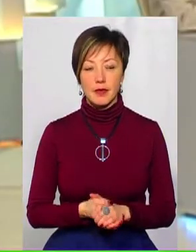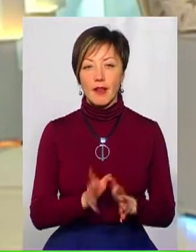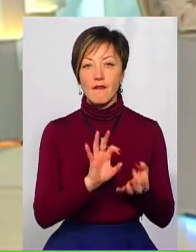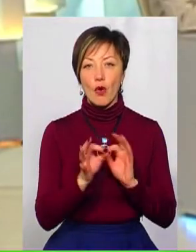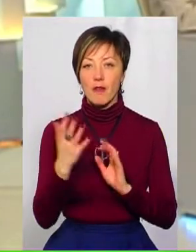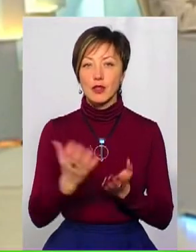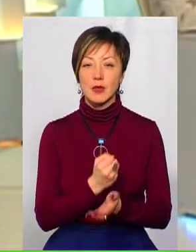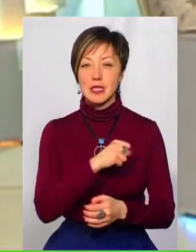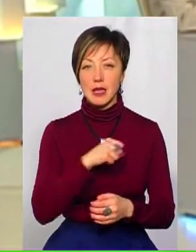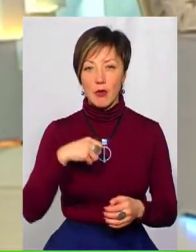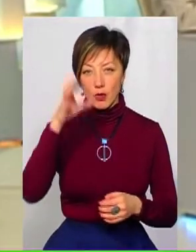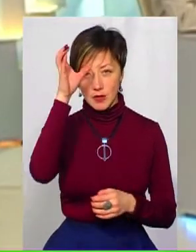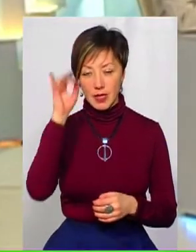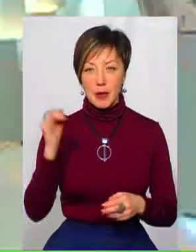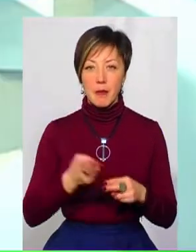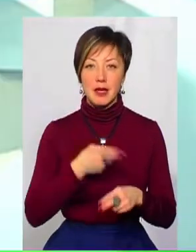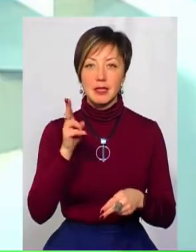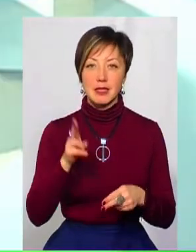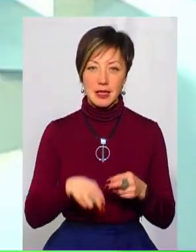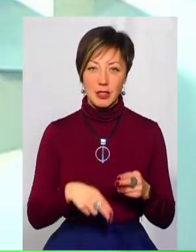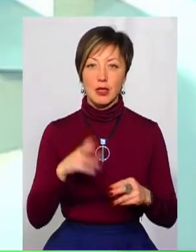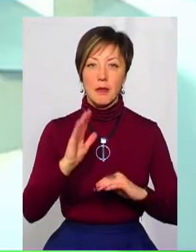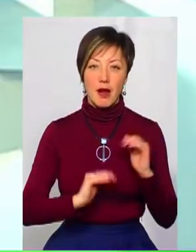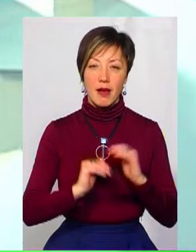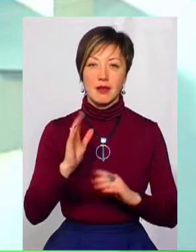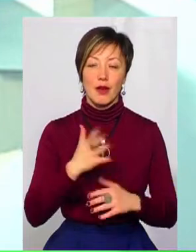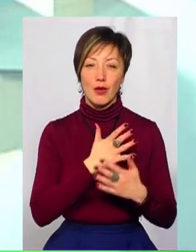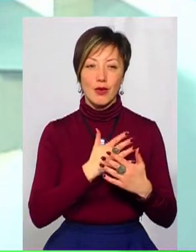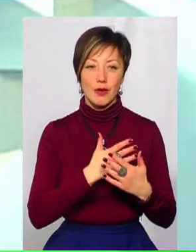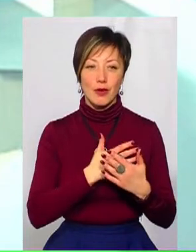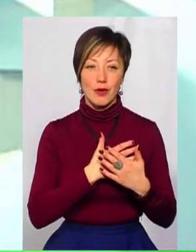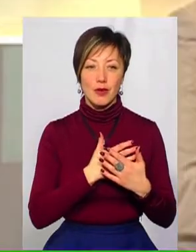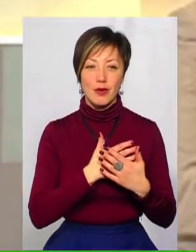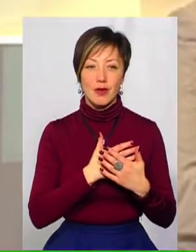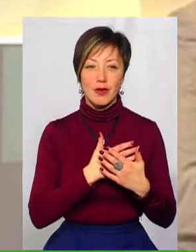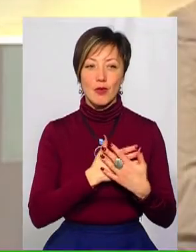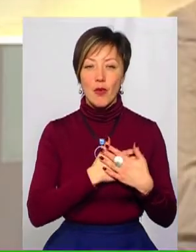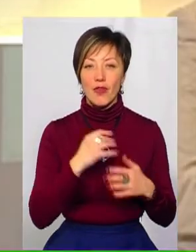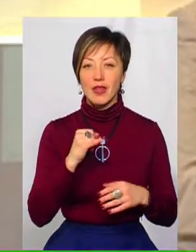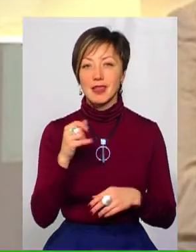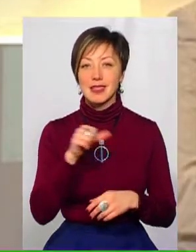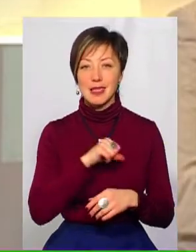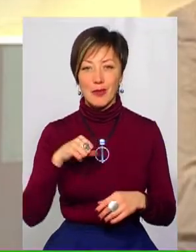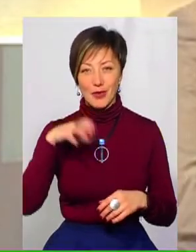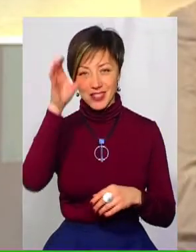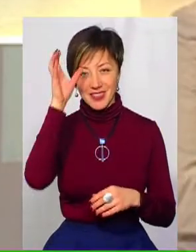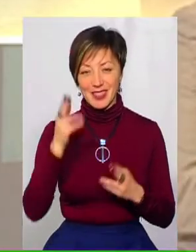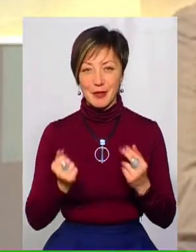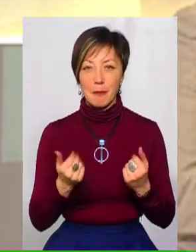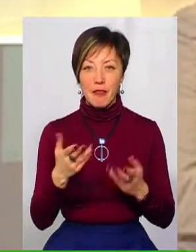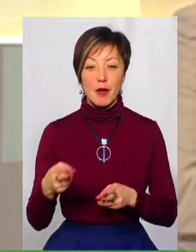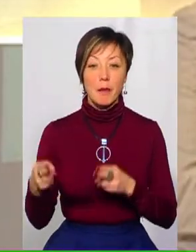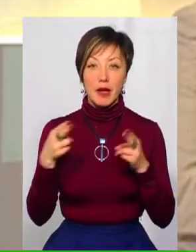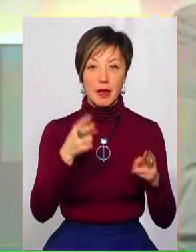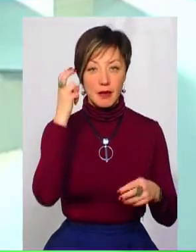– це самоосвіта і безкінечна практика? Безкінечна любов і самоосвіта. Безкінечна все. Любов і самоосвіта. Так. Ви приїхали до